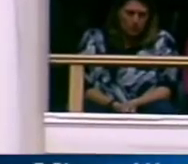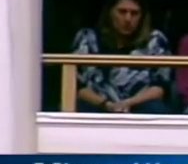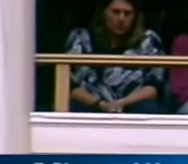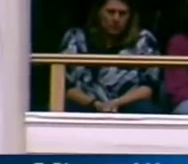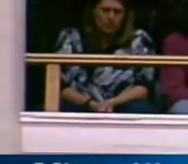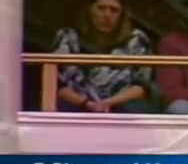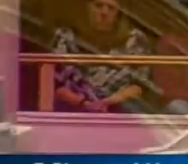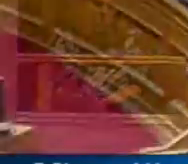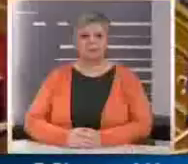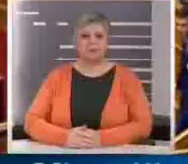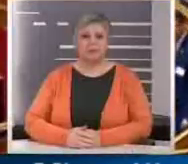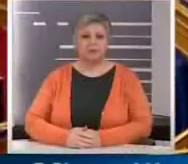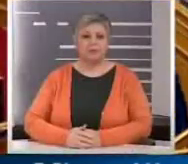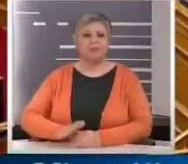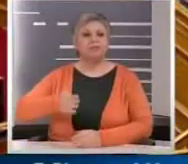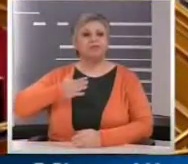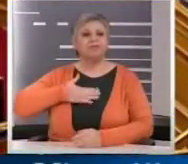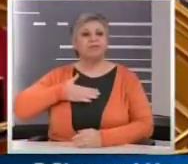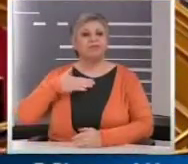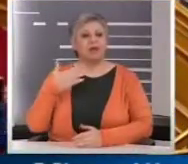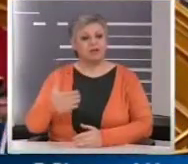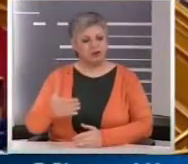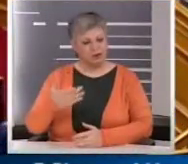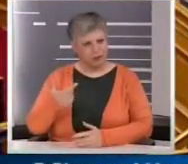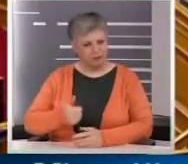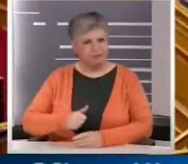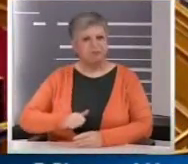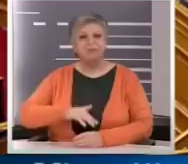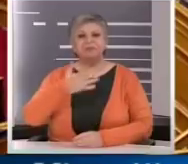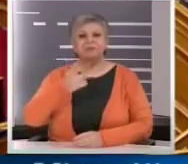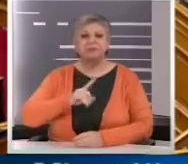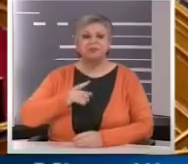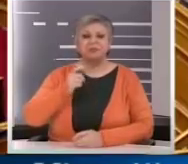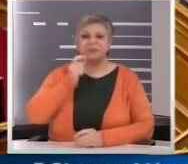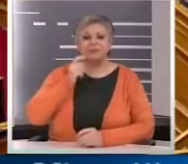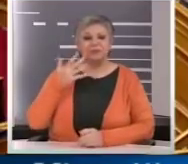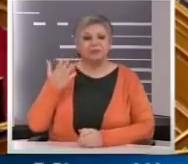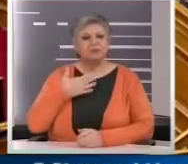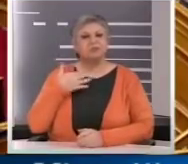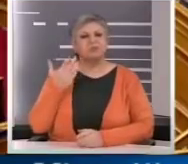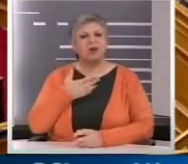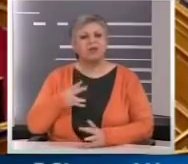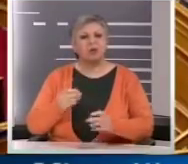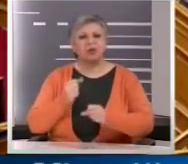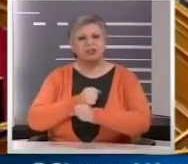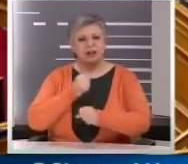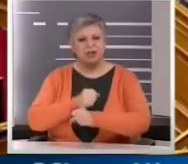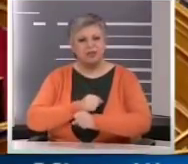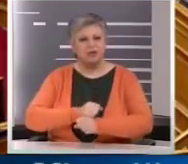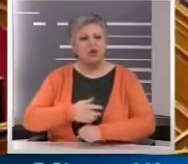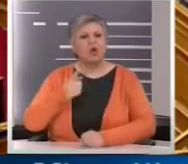Ευχαριστώ κύριε Πρόεδρε. Κύριοι συνάδελφοι, νομίζω ότι μετά τις ομιλίες